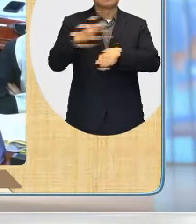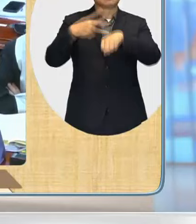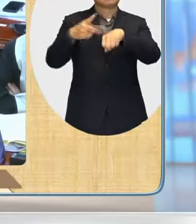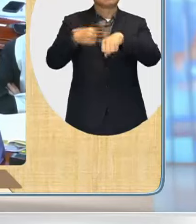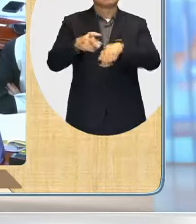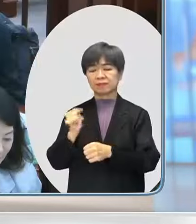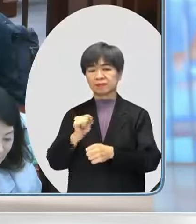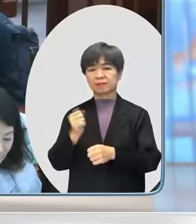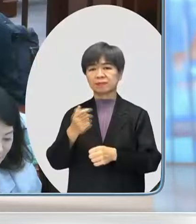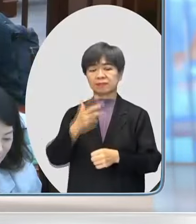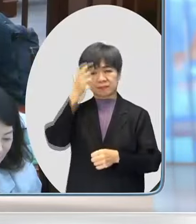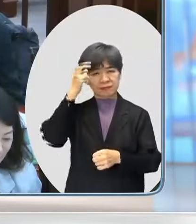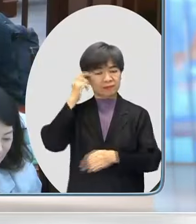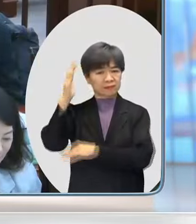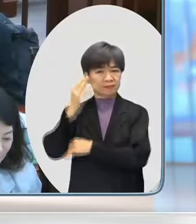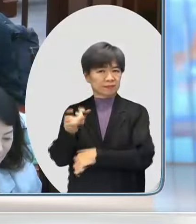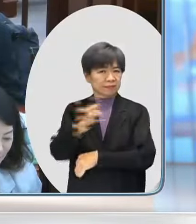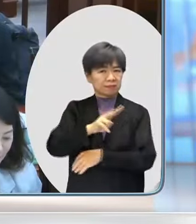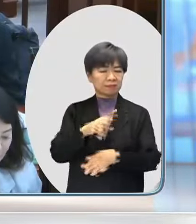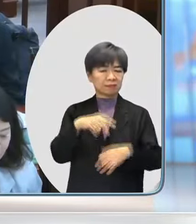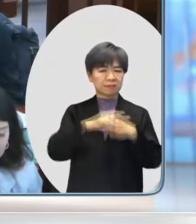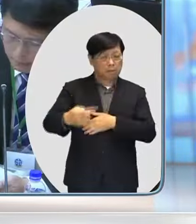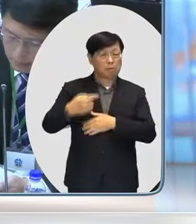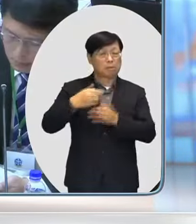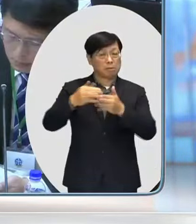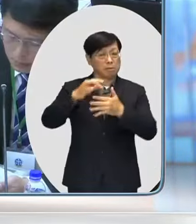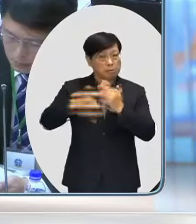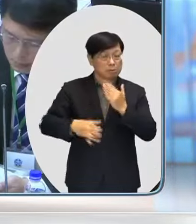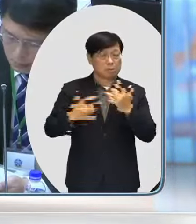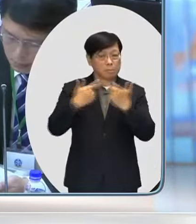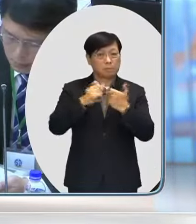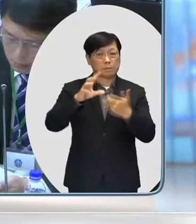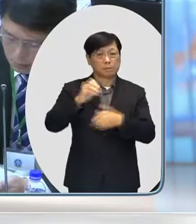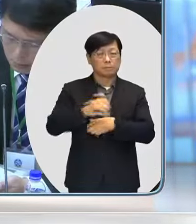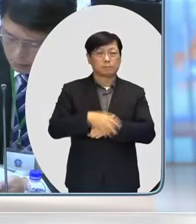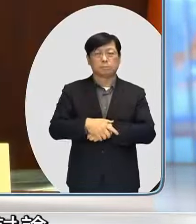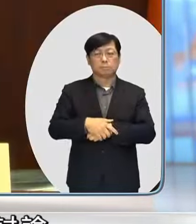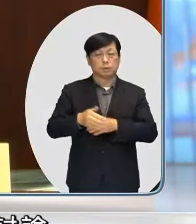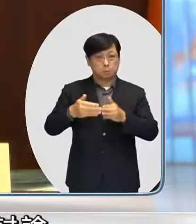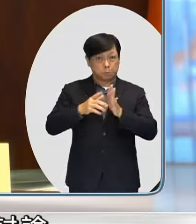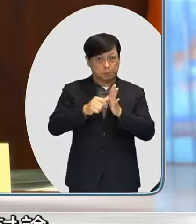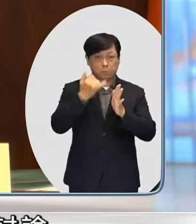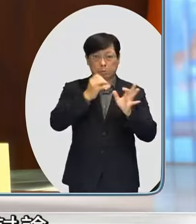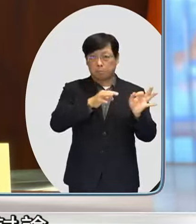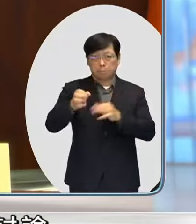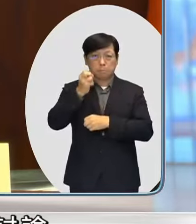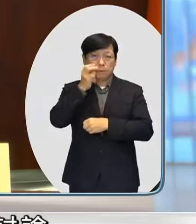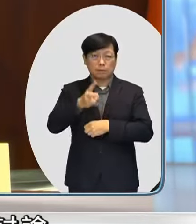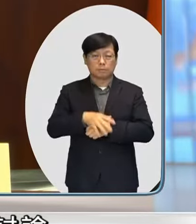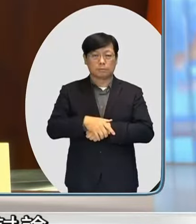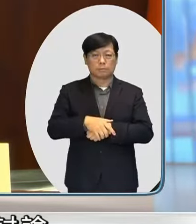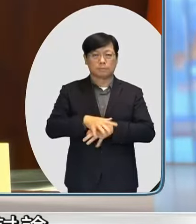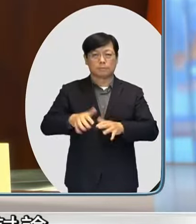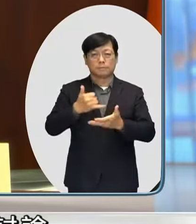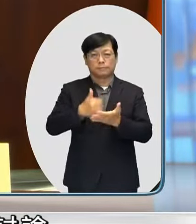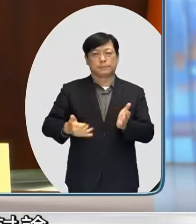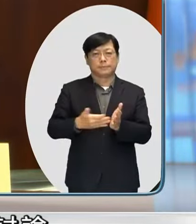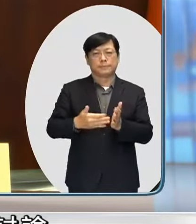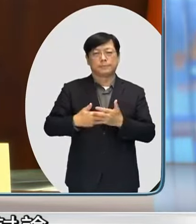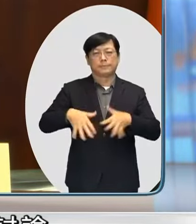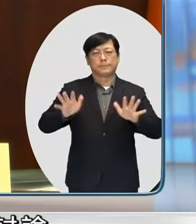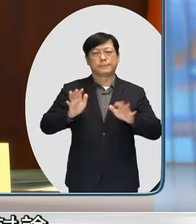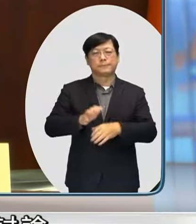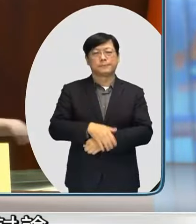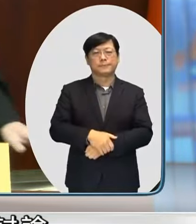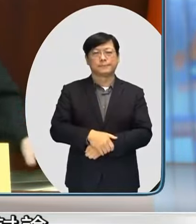出调查权范围被不当扩大，而立法院表示修法过